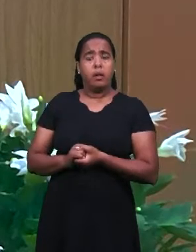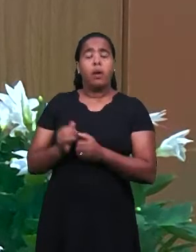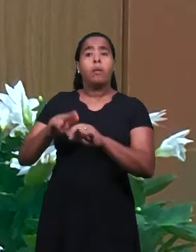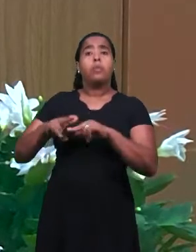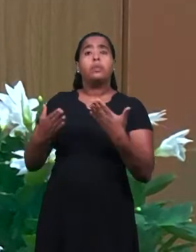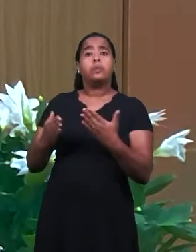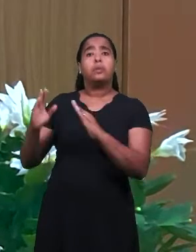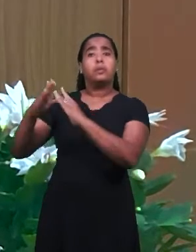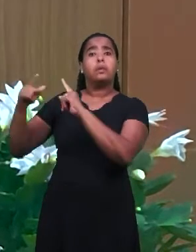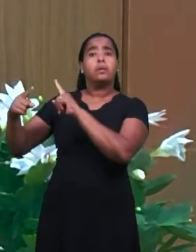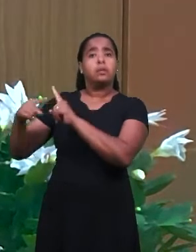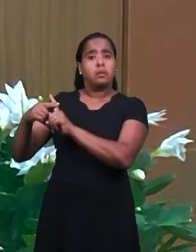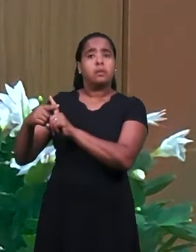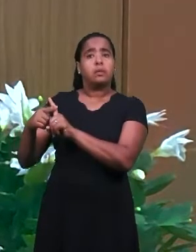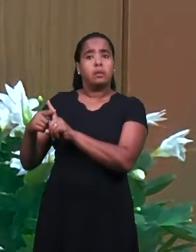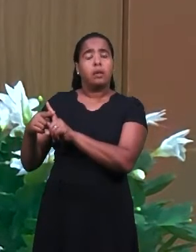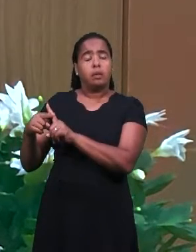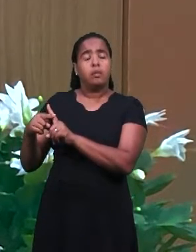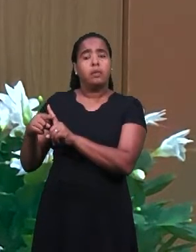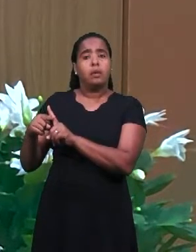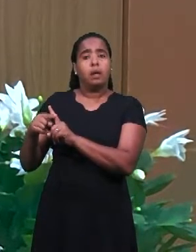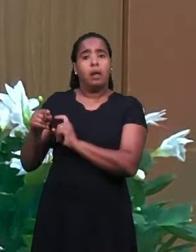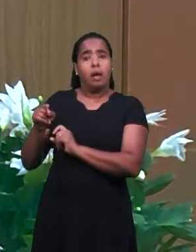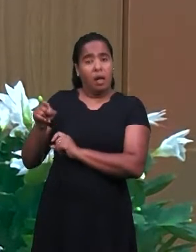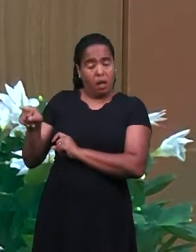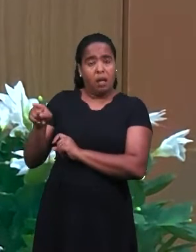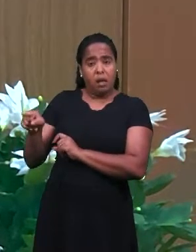быть этого блюстительства.